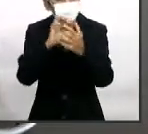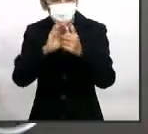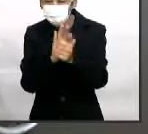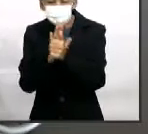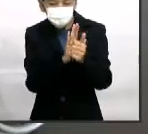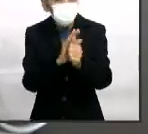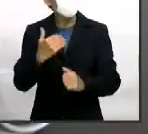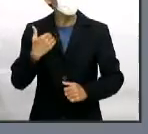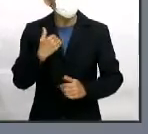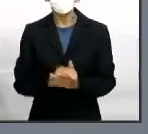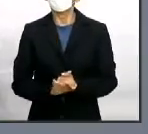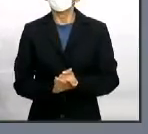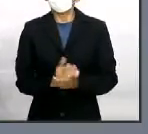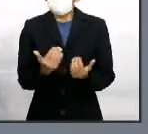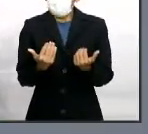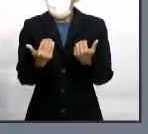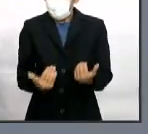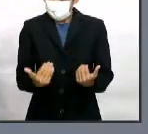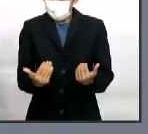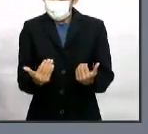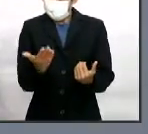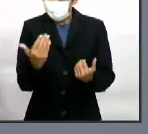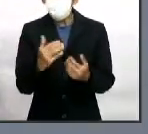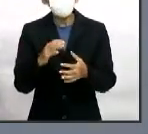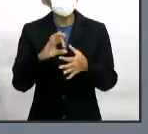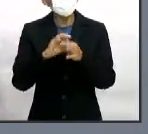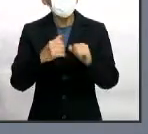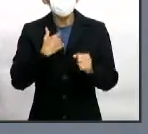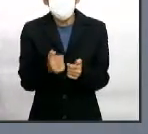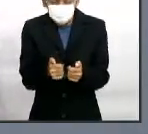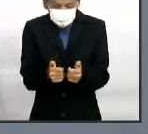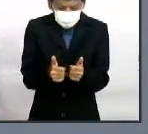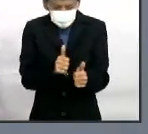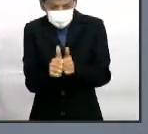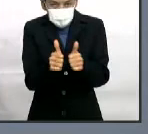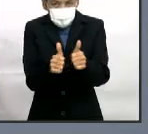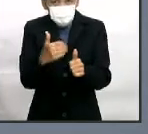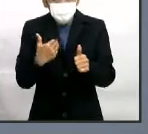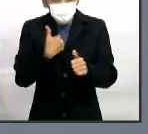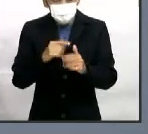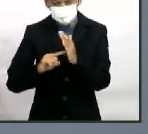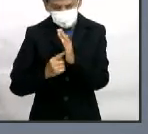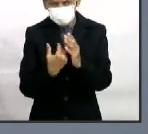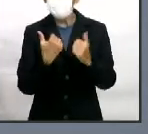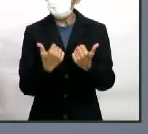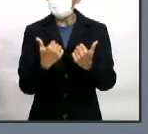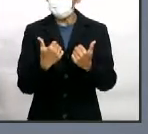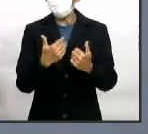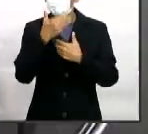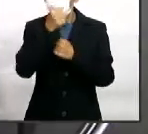ลา ค นทีนี้ณปัจจุบันเนี่ยมันมีในเรื่องของกีฬาอีสปอร์ตออกมาซึ่งมันเริ่มมาบูมในช่